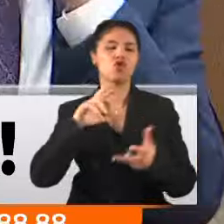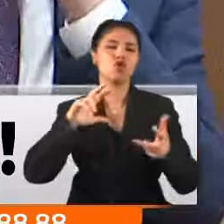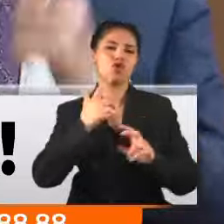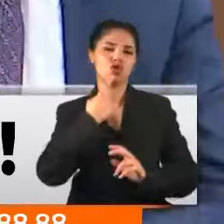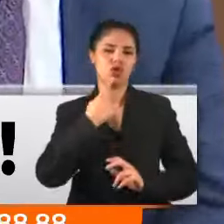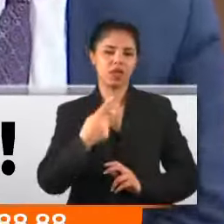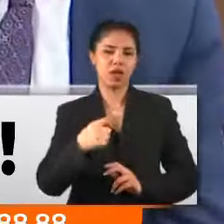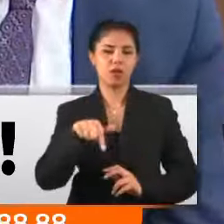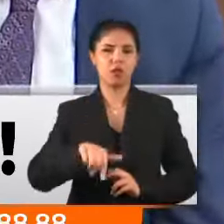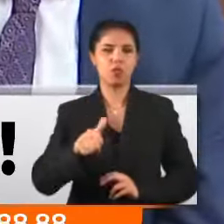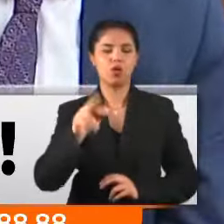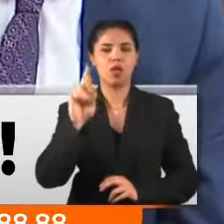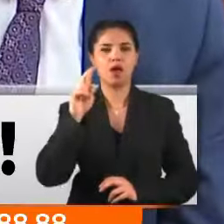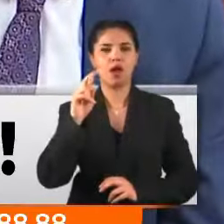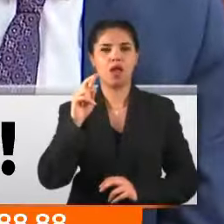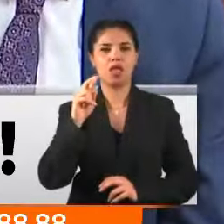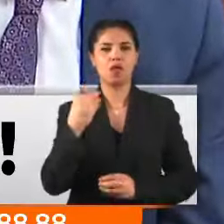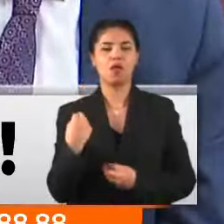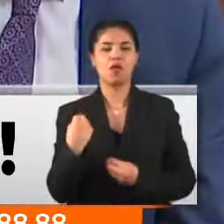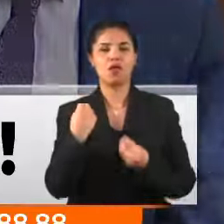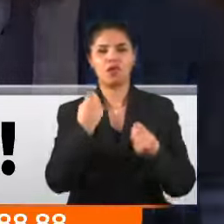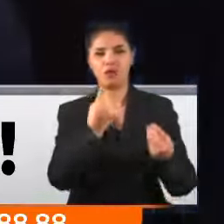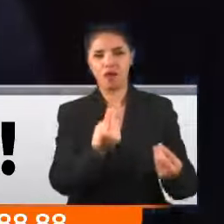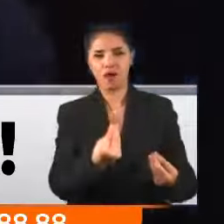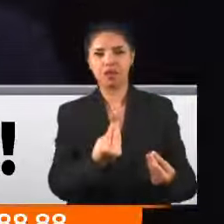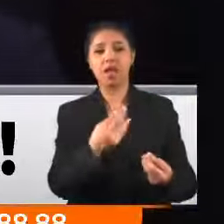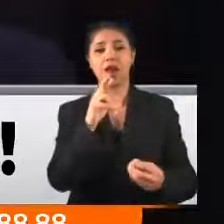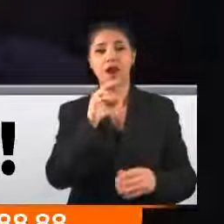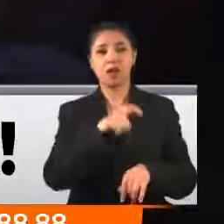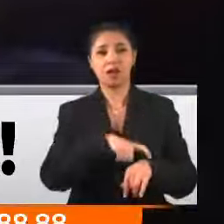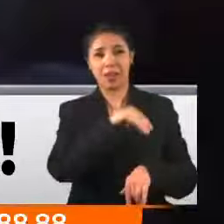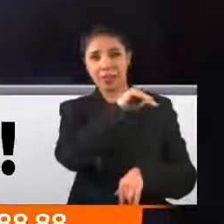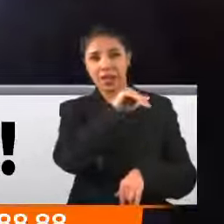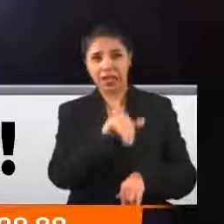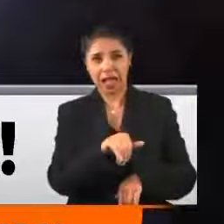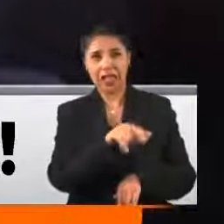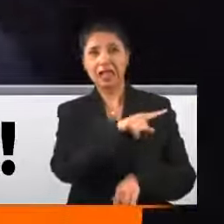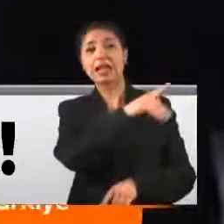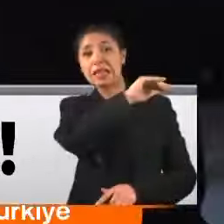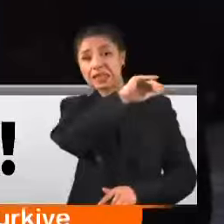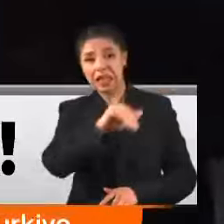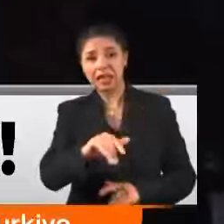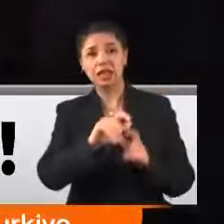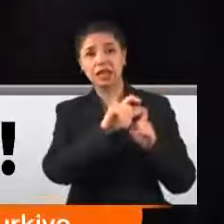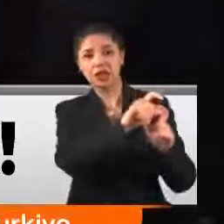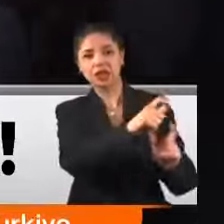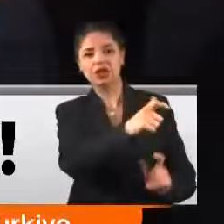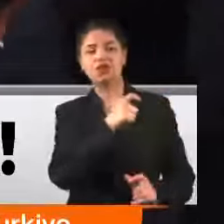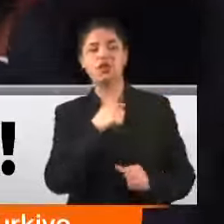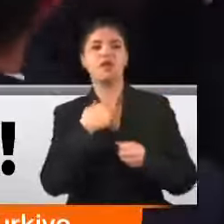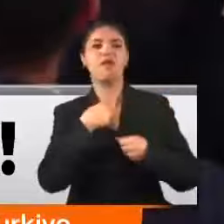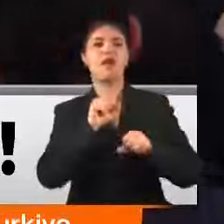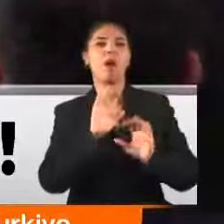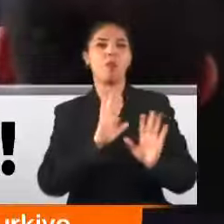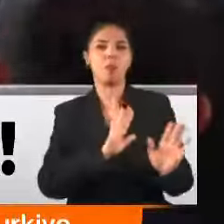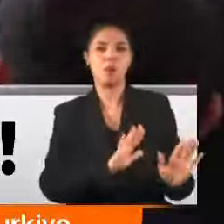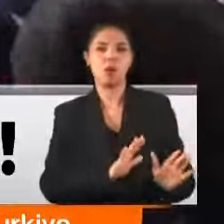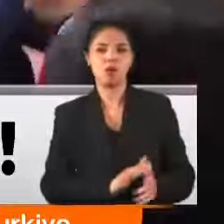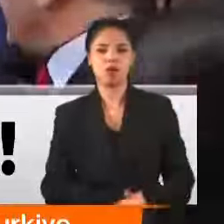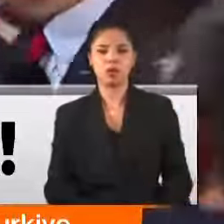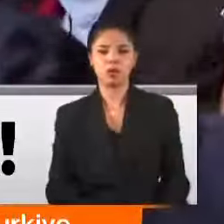randevu verdi. Randevu saati geldiğinde ise soruyu yine yanıtsız bıraktı. Efendim Kemal Kılıçdaroğlu geri dönebileceği sinyali verdi.